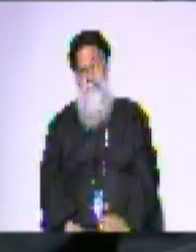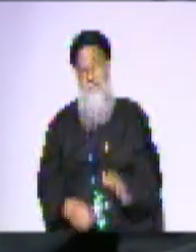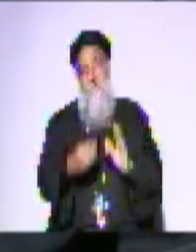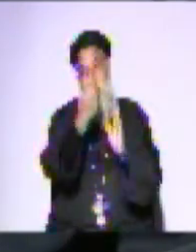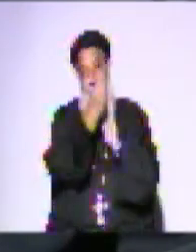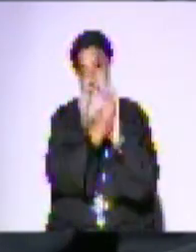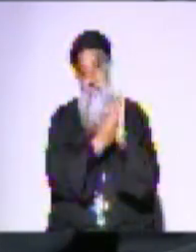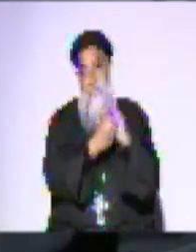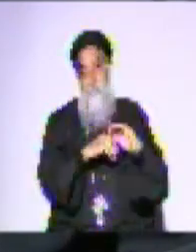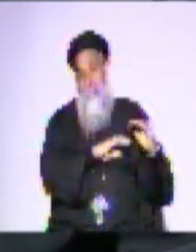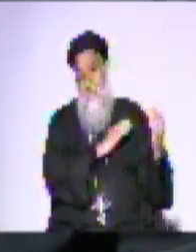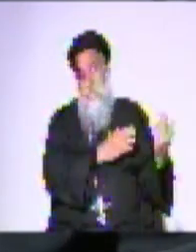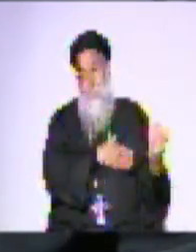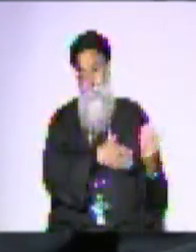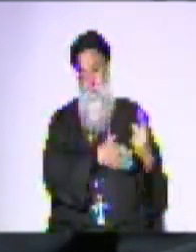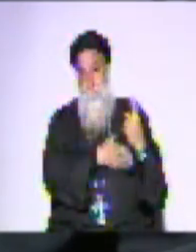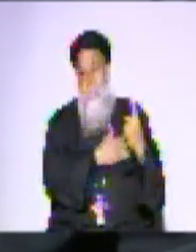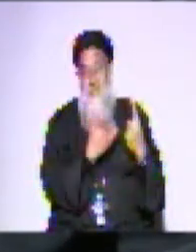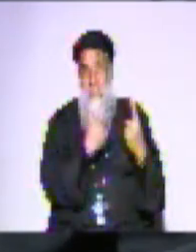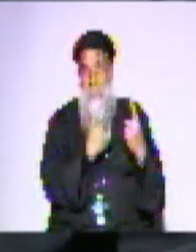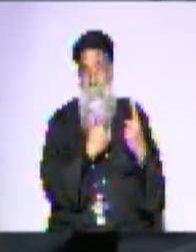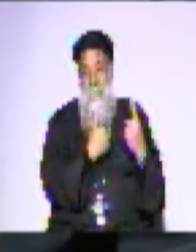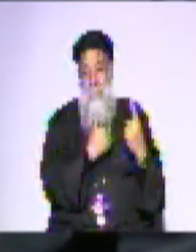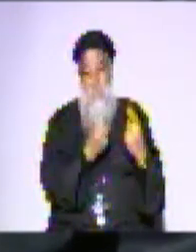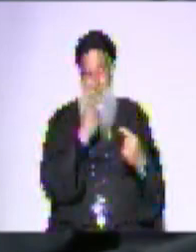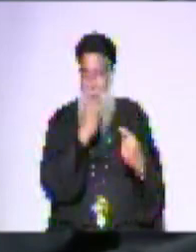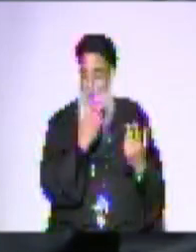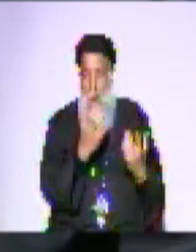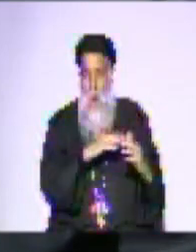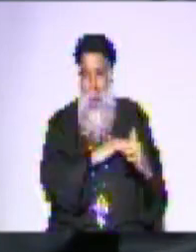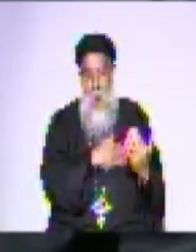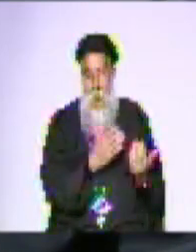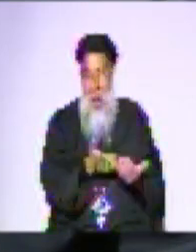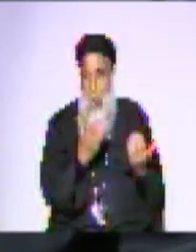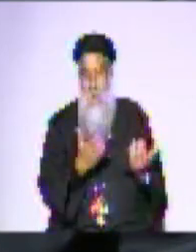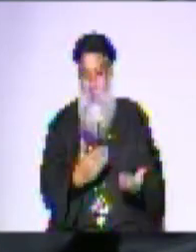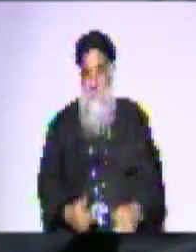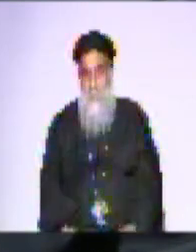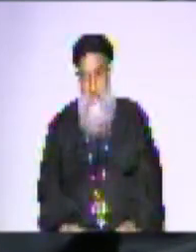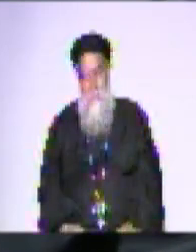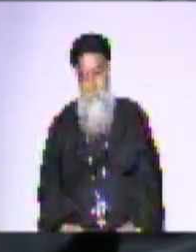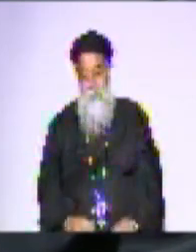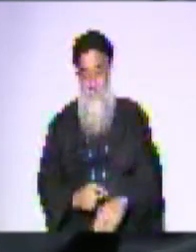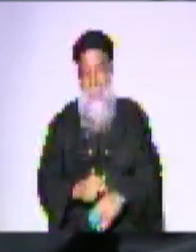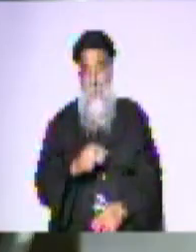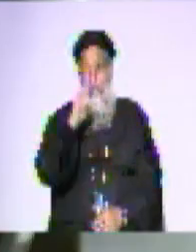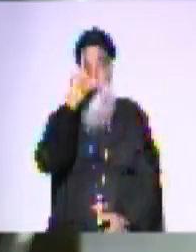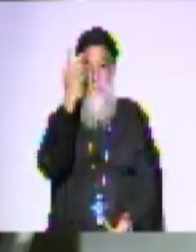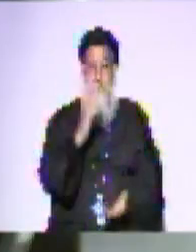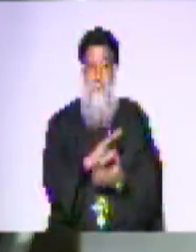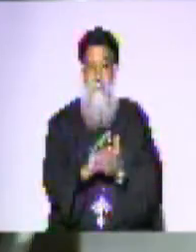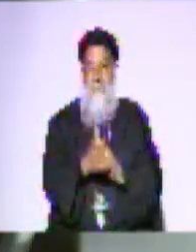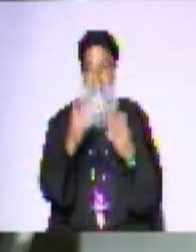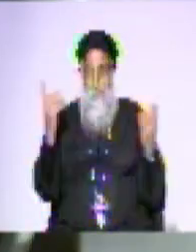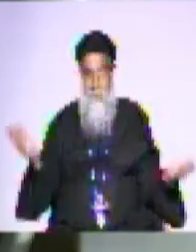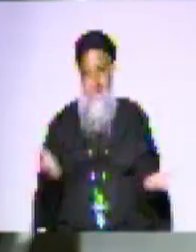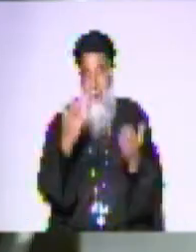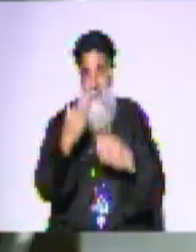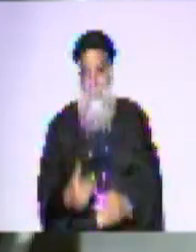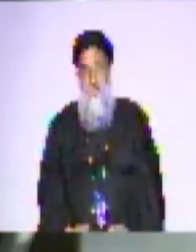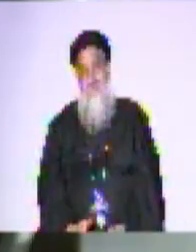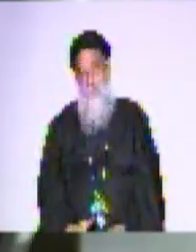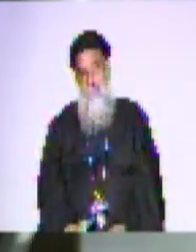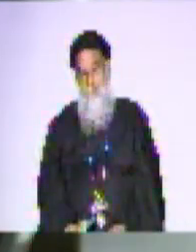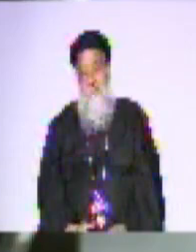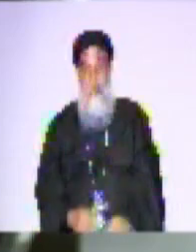هي عدم الإيمان. أنا ما بقاش مآمن أصلا بالتحول أو بأن ده جسد الرب وده، مش كده؟ بالضبط بالضبط.